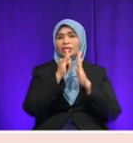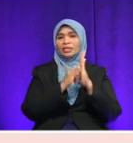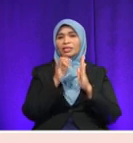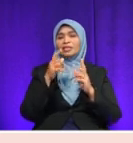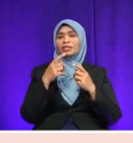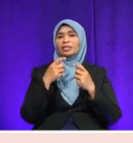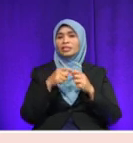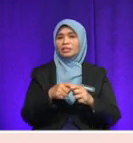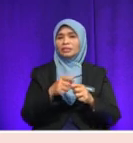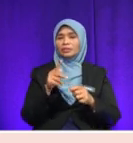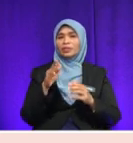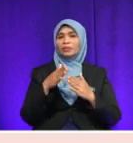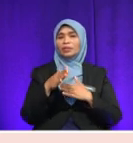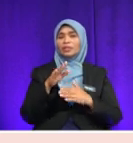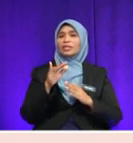oleh